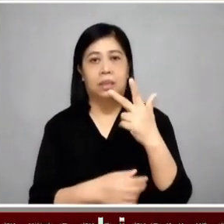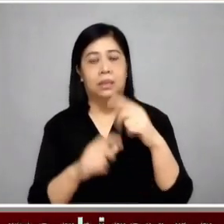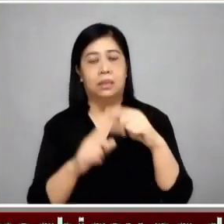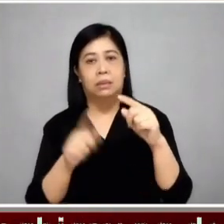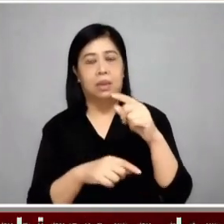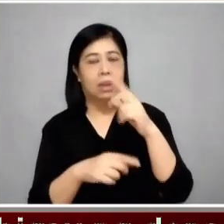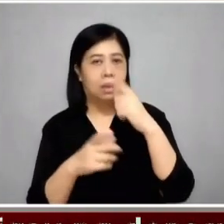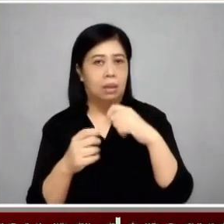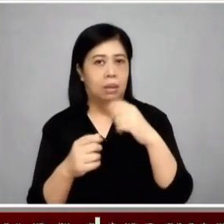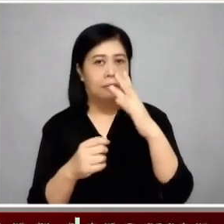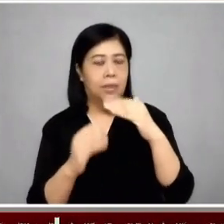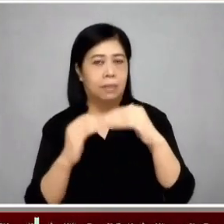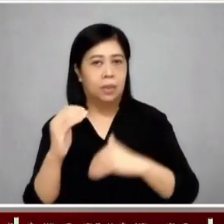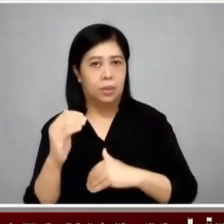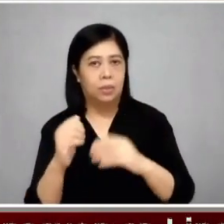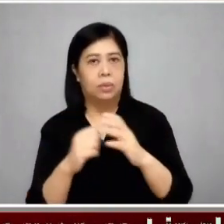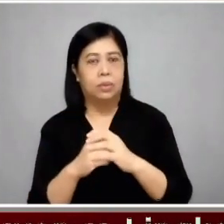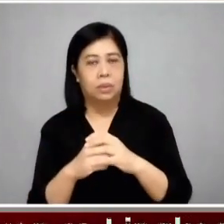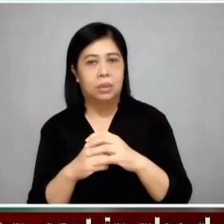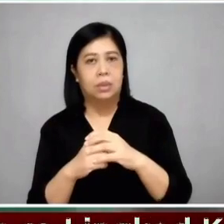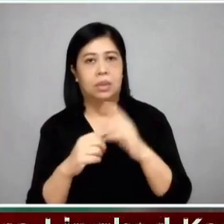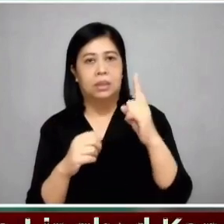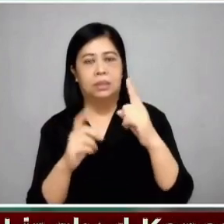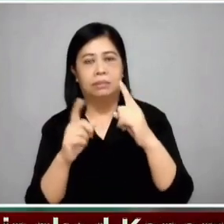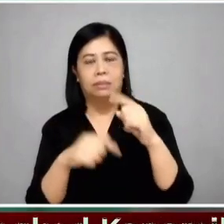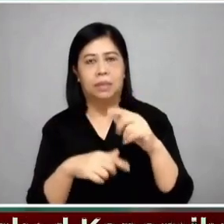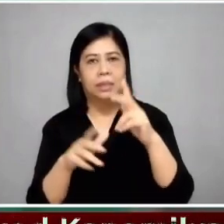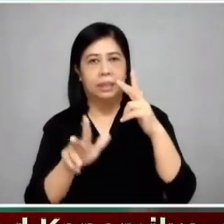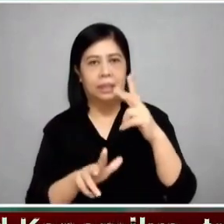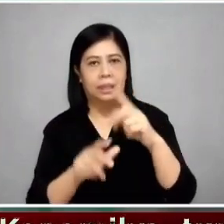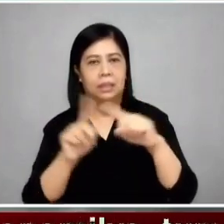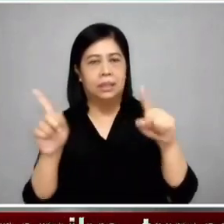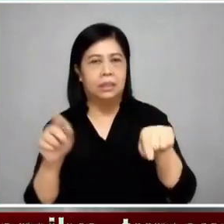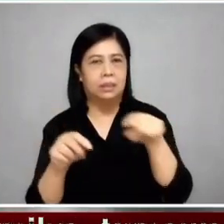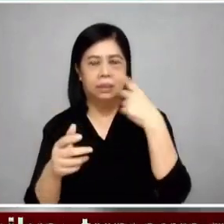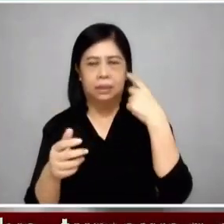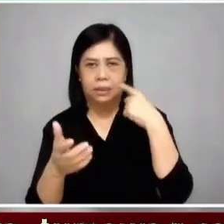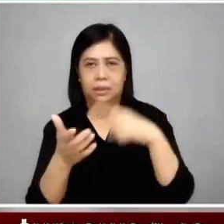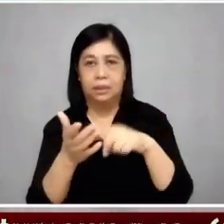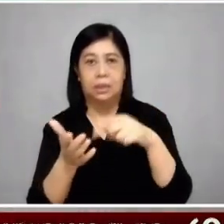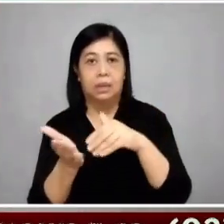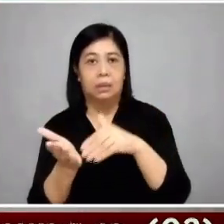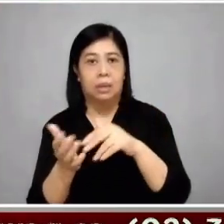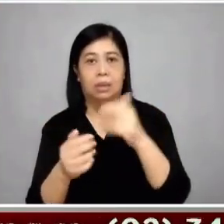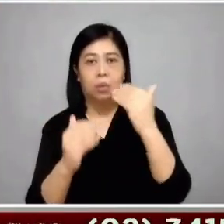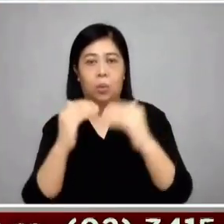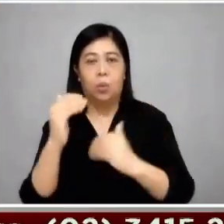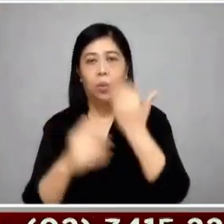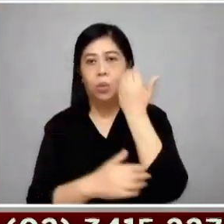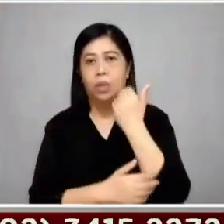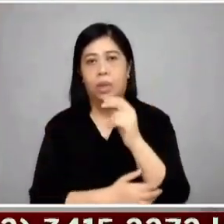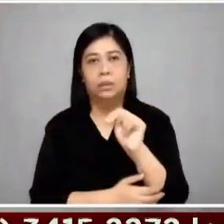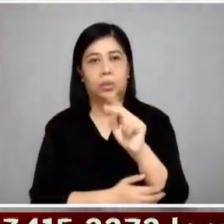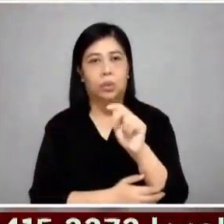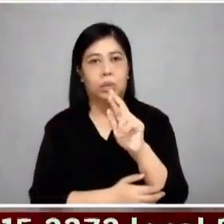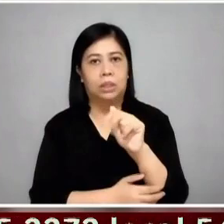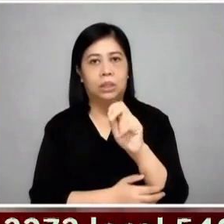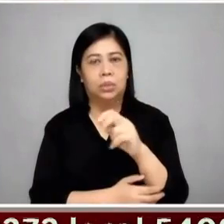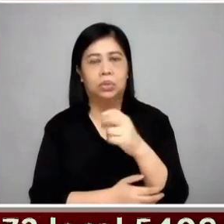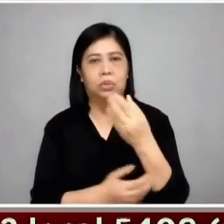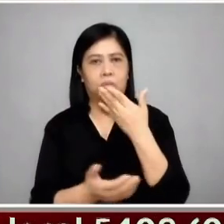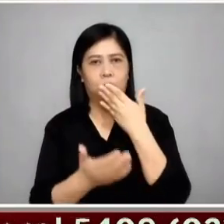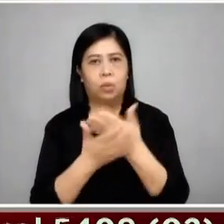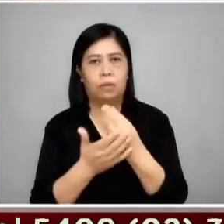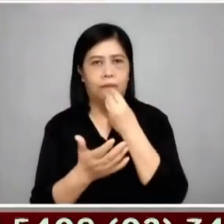5 pababa ang nakitaan ng malnutrisyon. Partikular ang undernutrition o kakulangan sa masustansyang